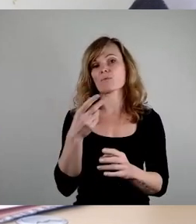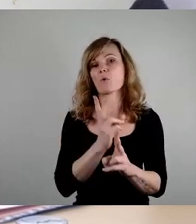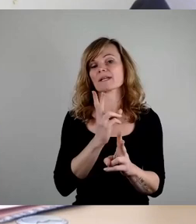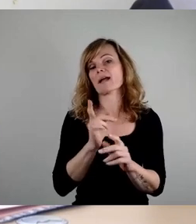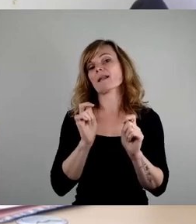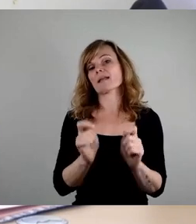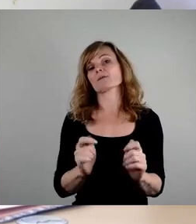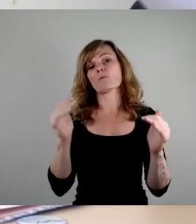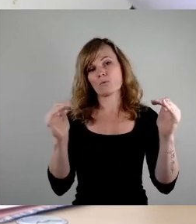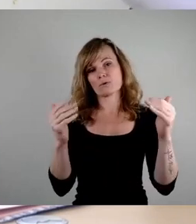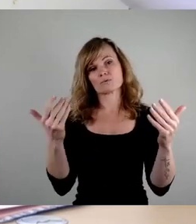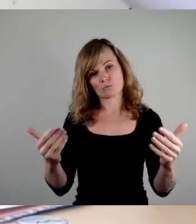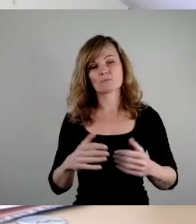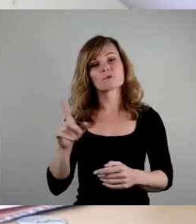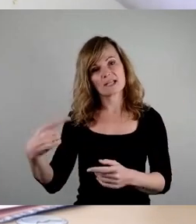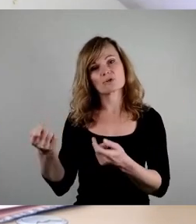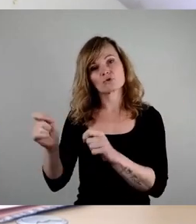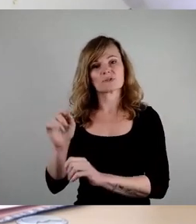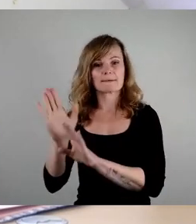Abstimmung stellen, dann zur Schlussabstimmung kommen.